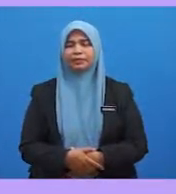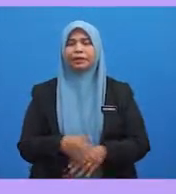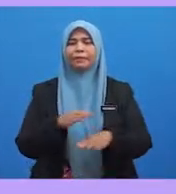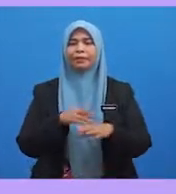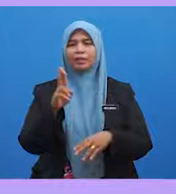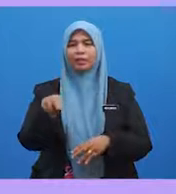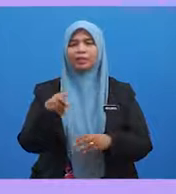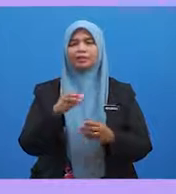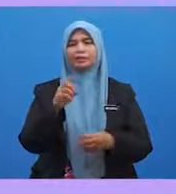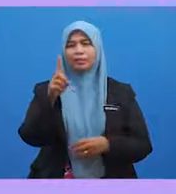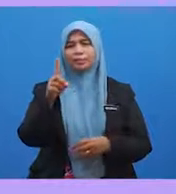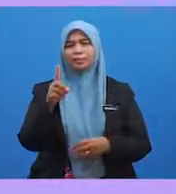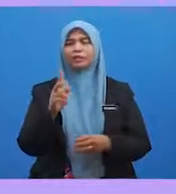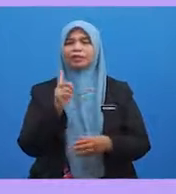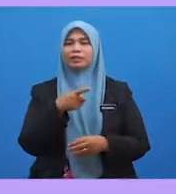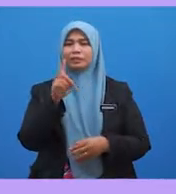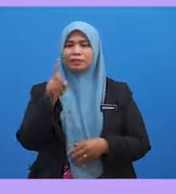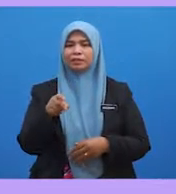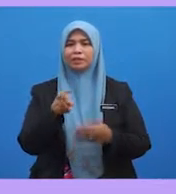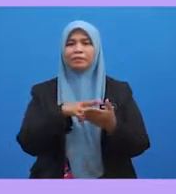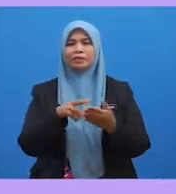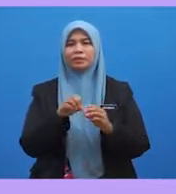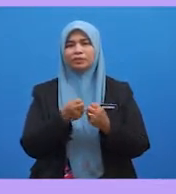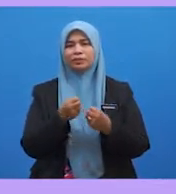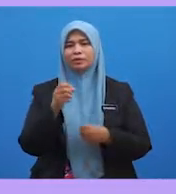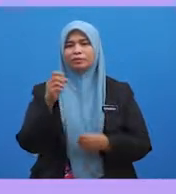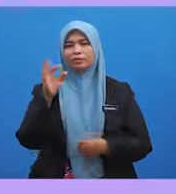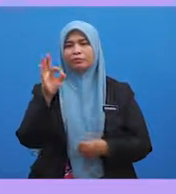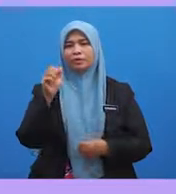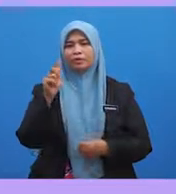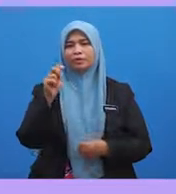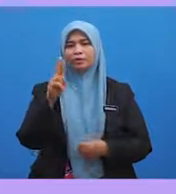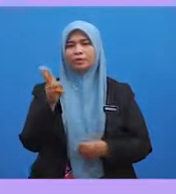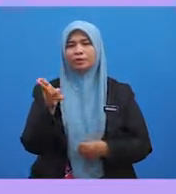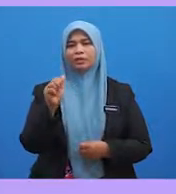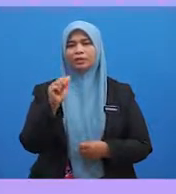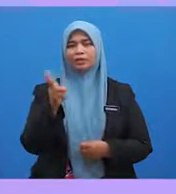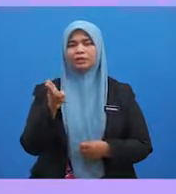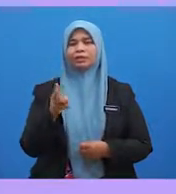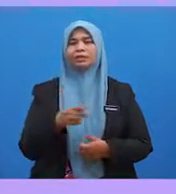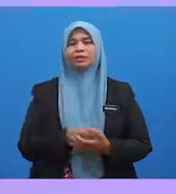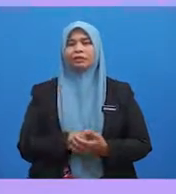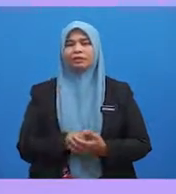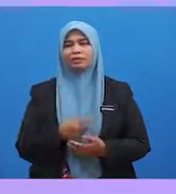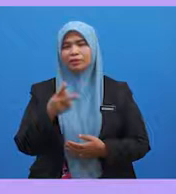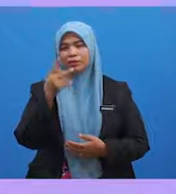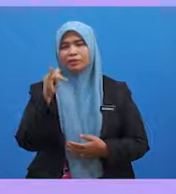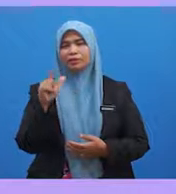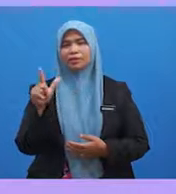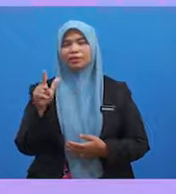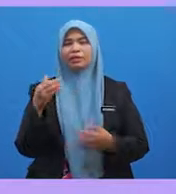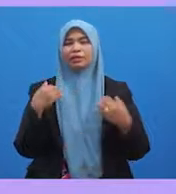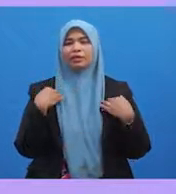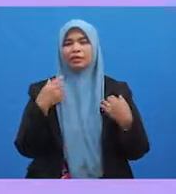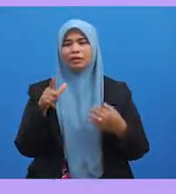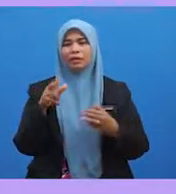rakaat pertama, kita mestilah membaca surah Al-Fatihah kerana ianya salah satu daripada rukun